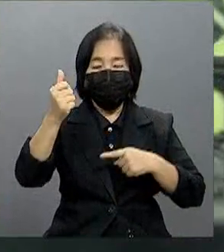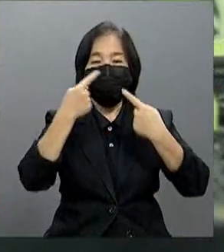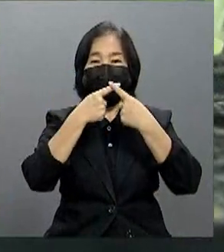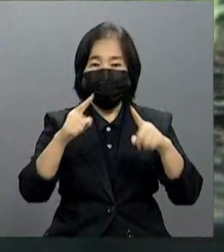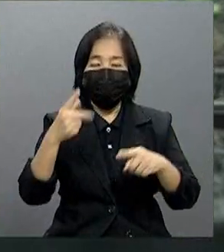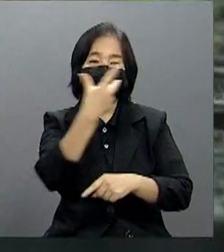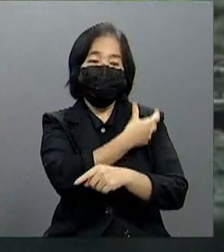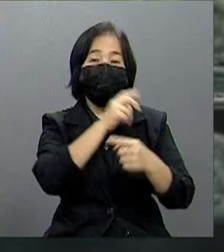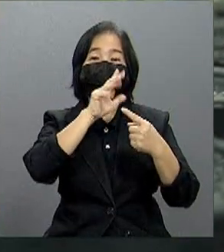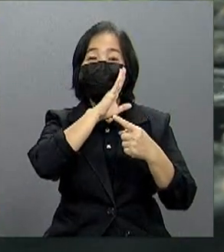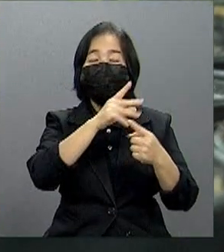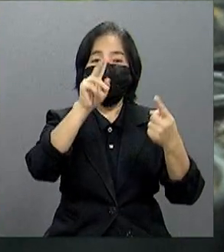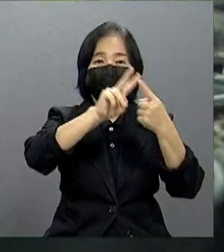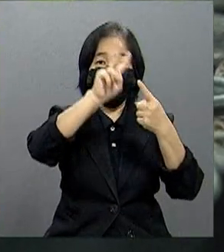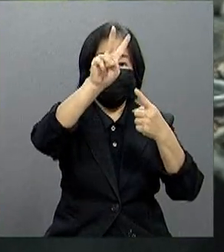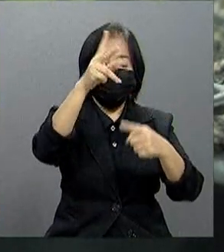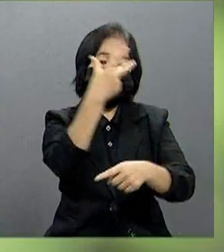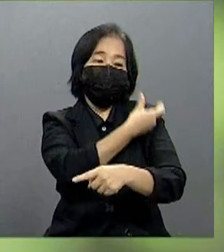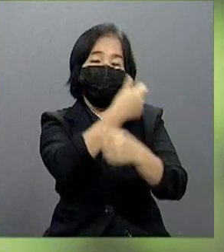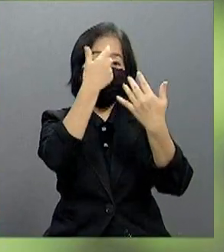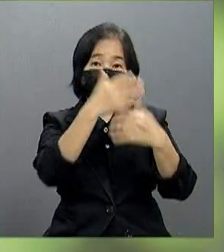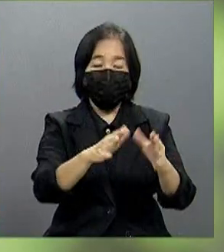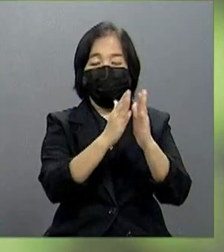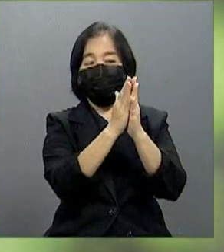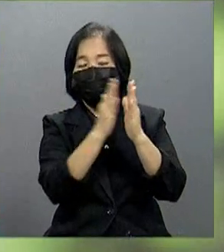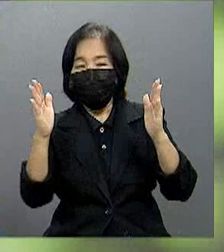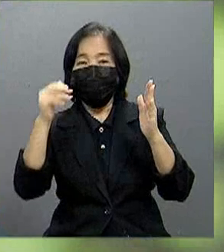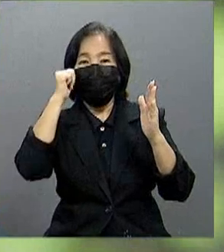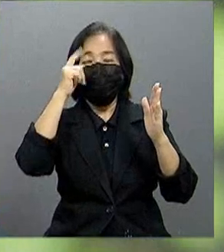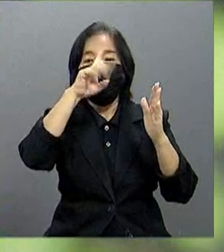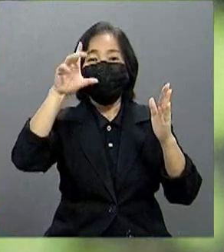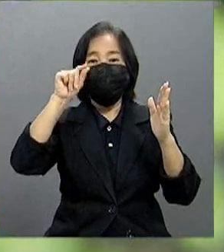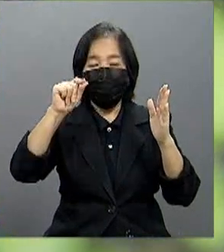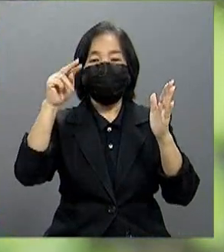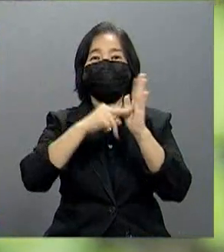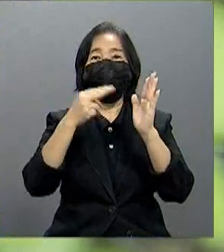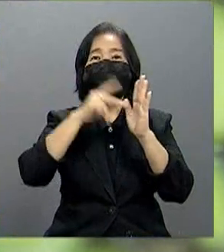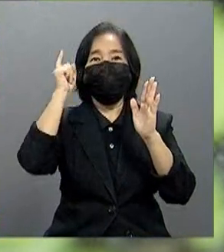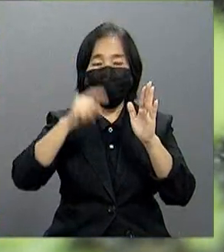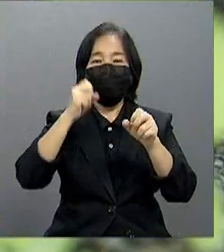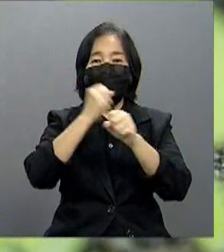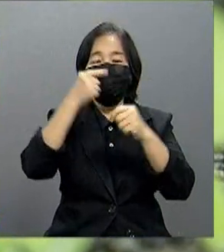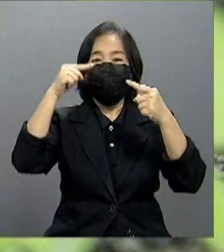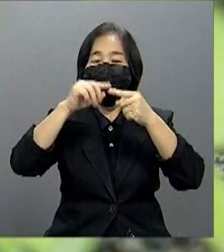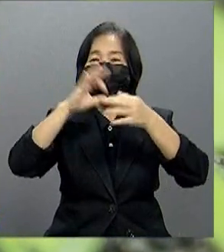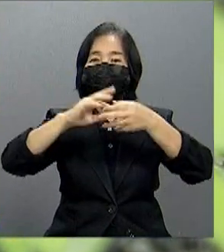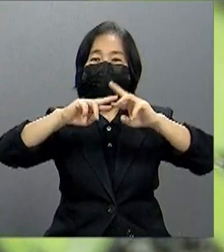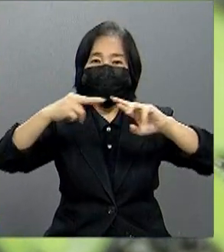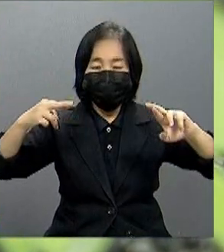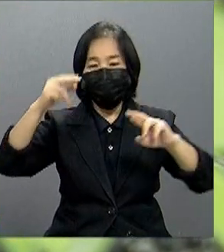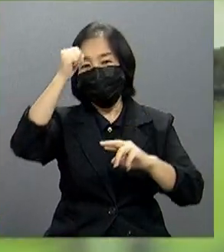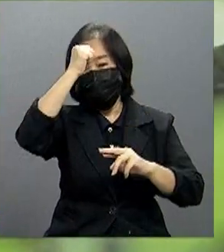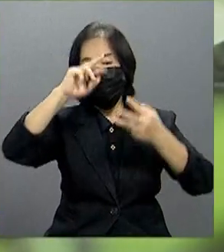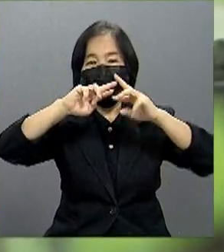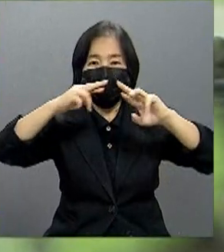าณ120วันเนี่ยสามารถที่จะกระตุ้นภูมิต่อไวรัสกลายพันธุ์อื่นๆอย่างเช่นเดลต้าอัลฟาหรือเบต้าได้น